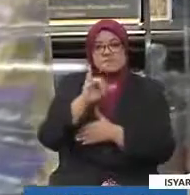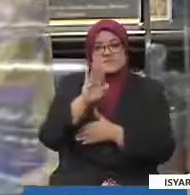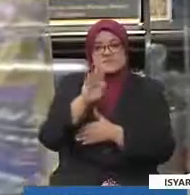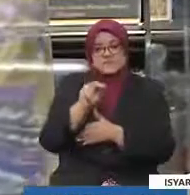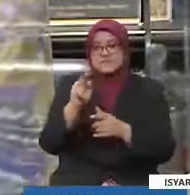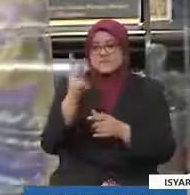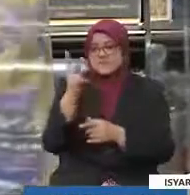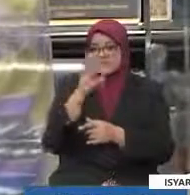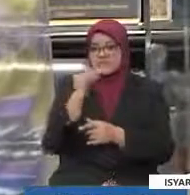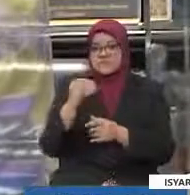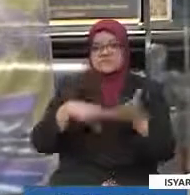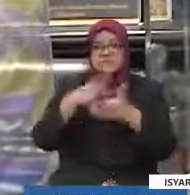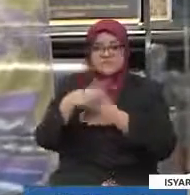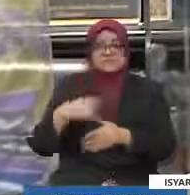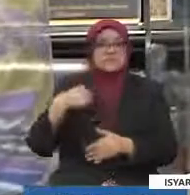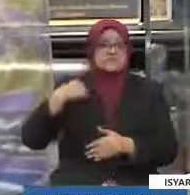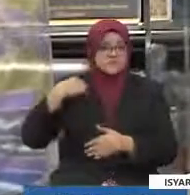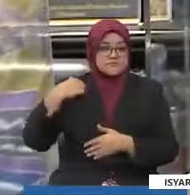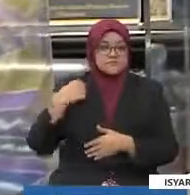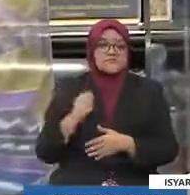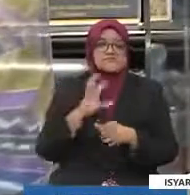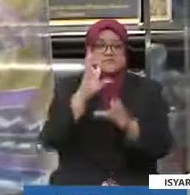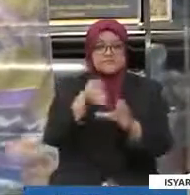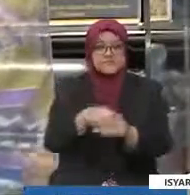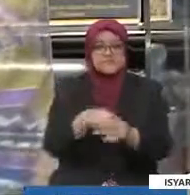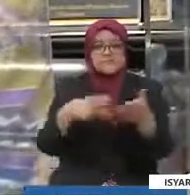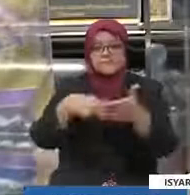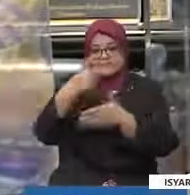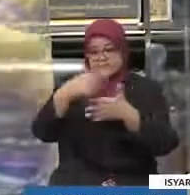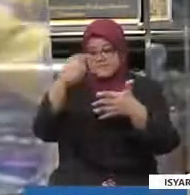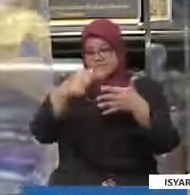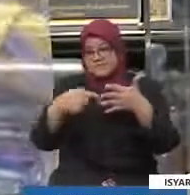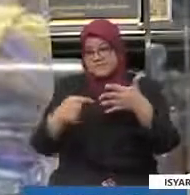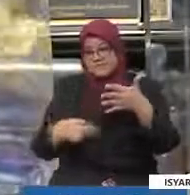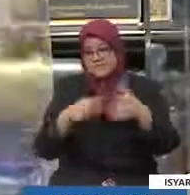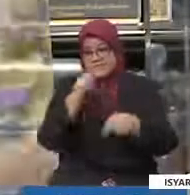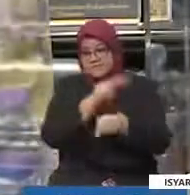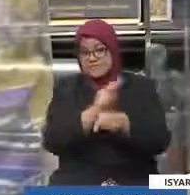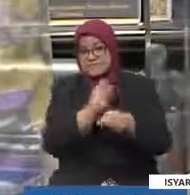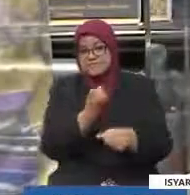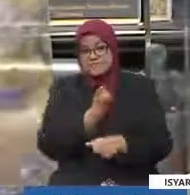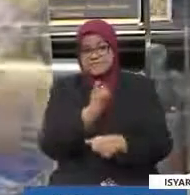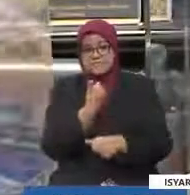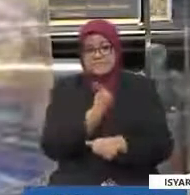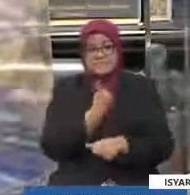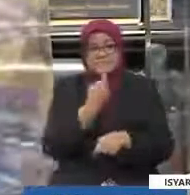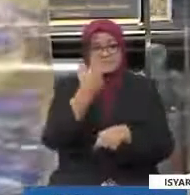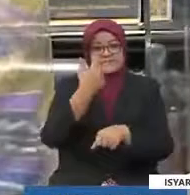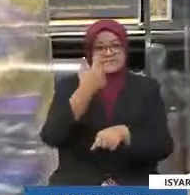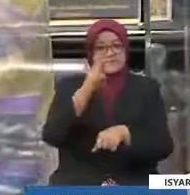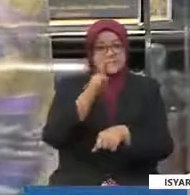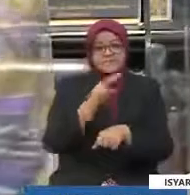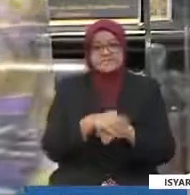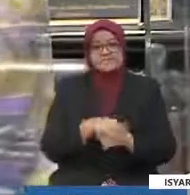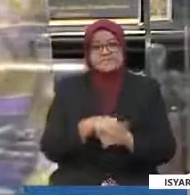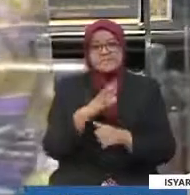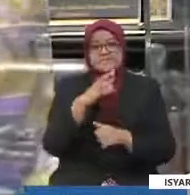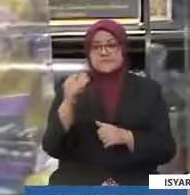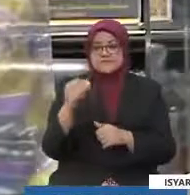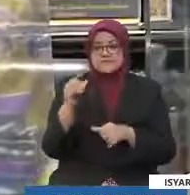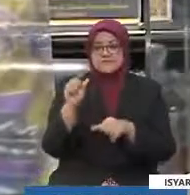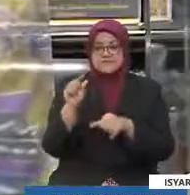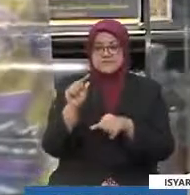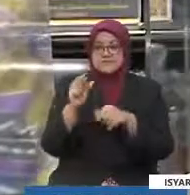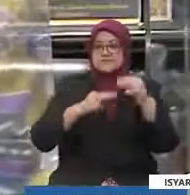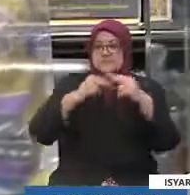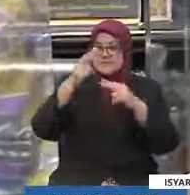program berbentuk kesukarelawanan. Dengan melibatkan diri dalam program-program yang berbentuk pemantapan diri, pemantapan jati diri dan